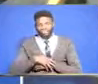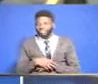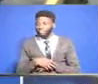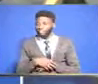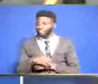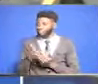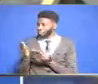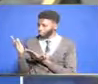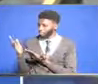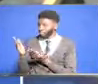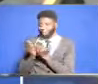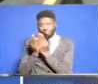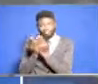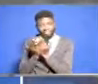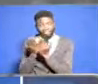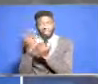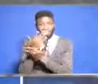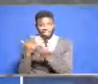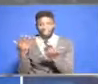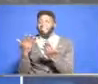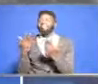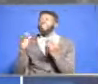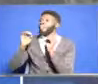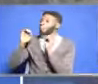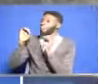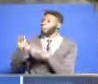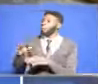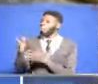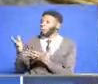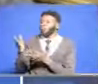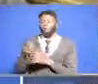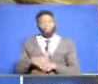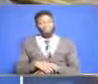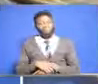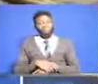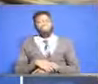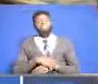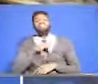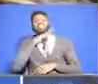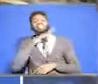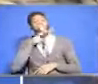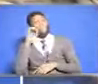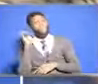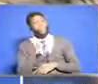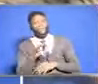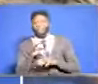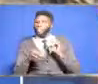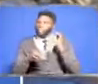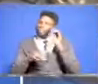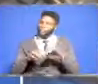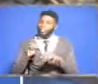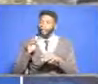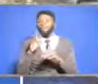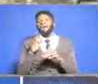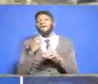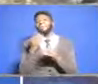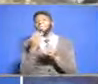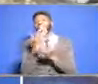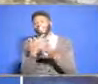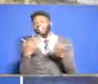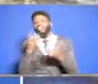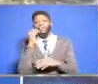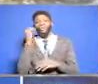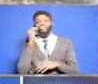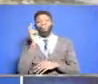Vifaa vya uvuvi vilivyotelekezwa, takataka za fuo na vifaa mbalimbali vya matumizi ya nyumbani. Hali duni